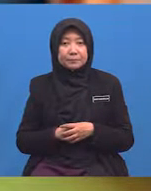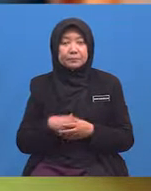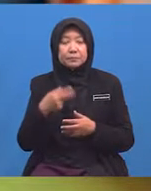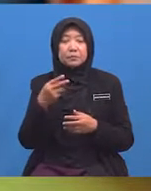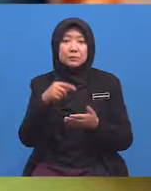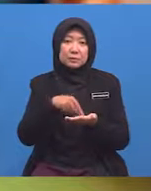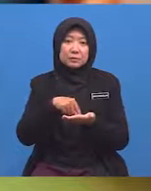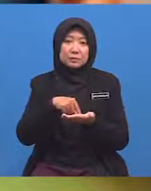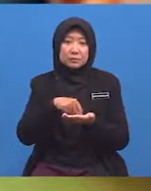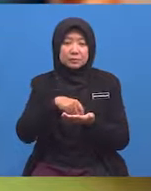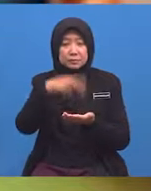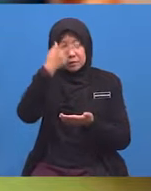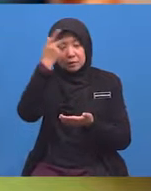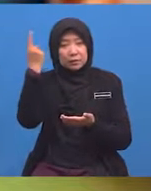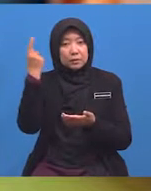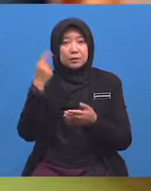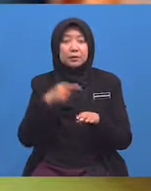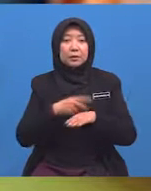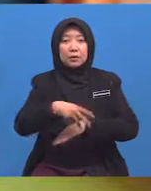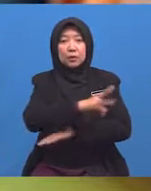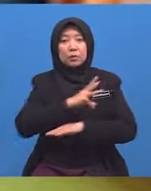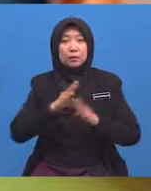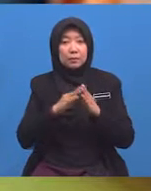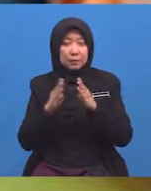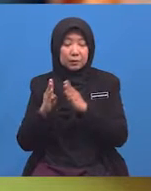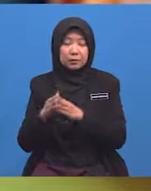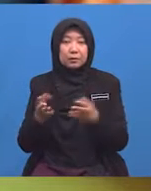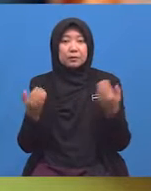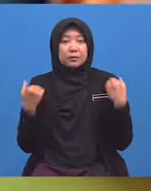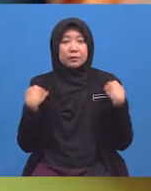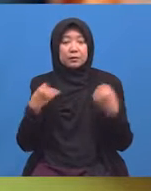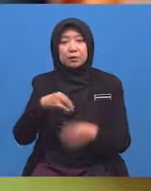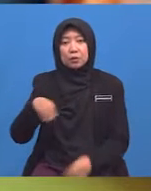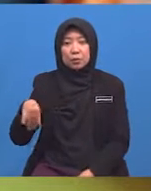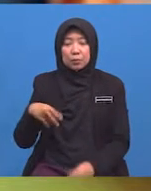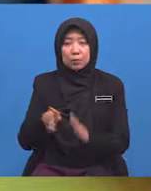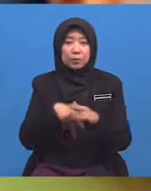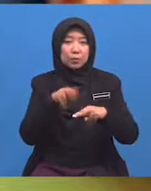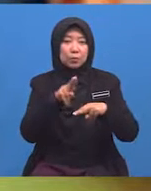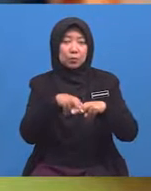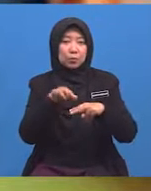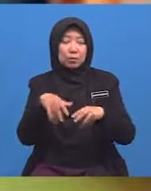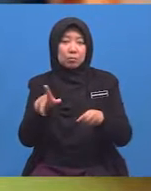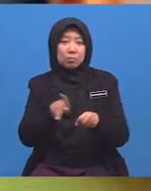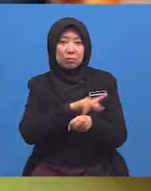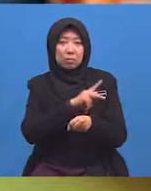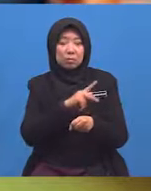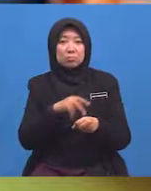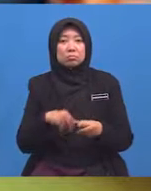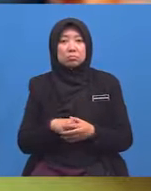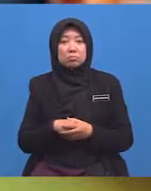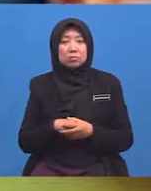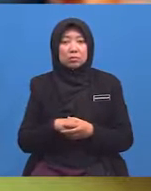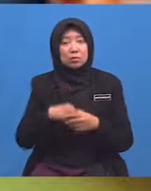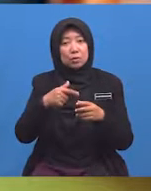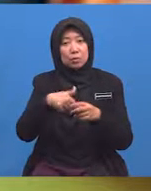Hal ini kerana di kawasan bandar mempunyai taburan penduduk yang padat, manakala